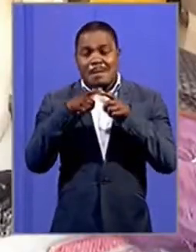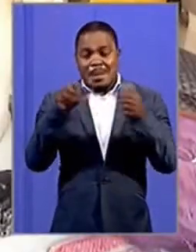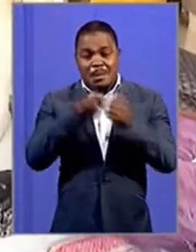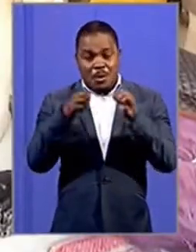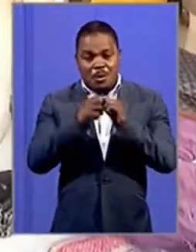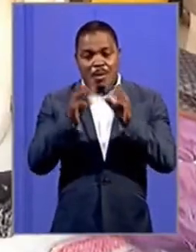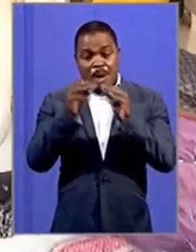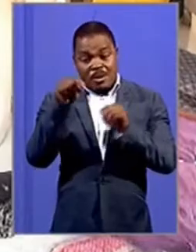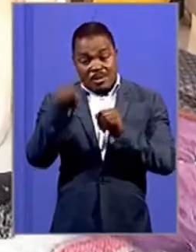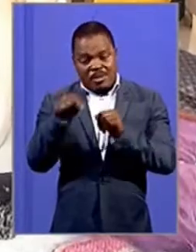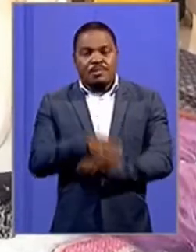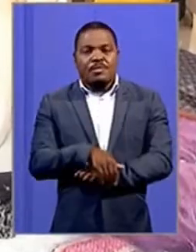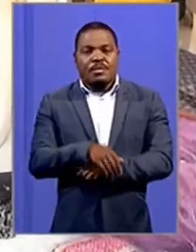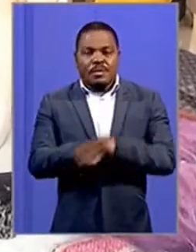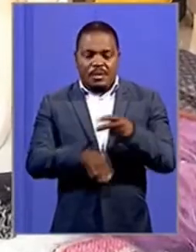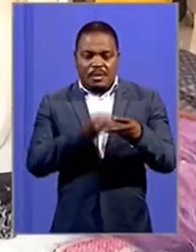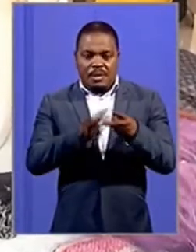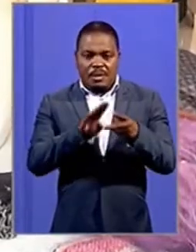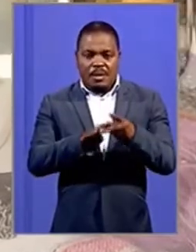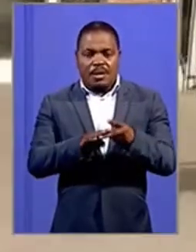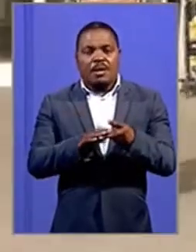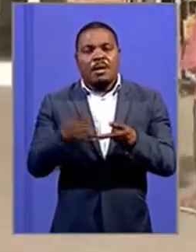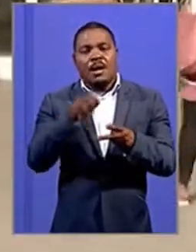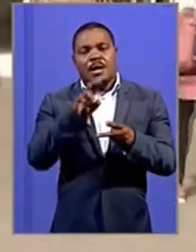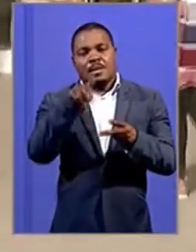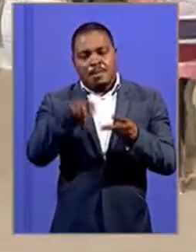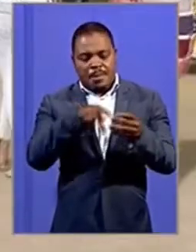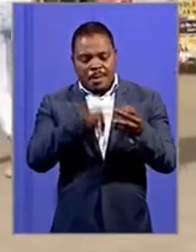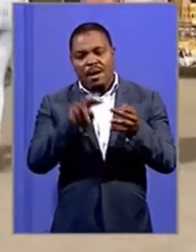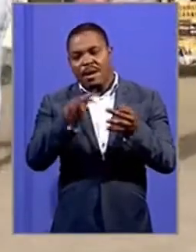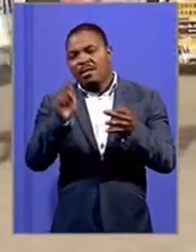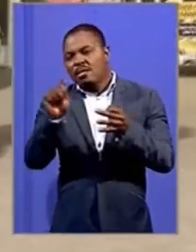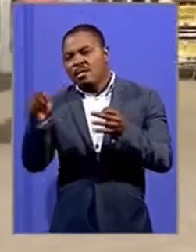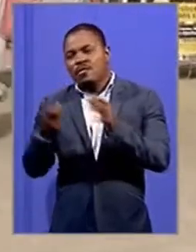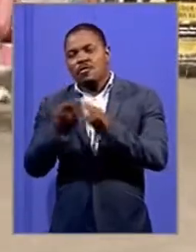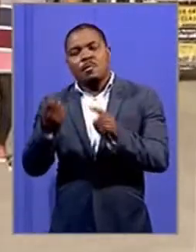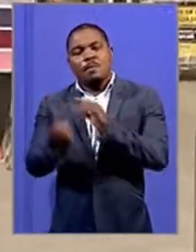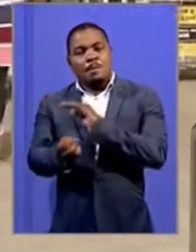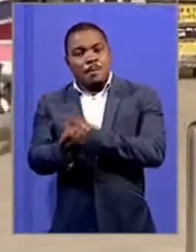Mangaung masepala wa kgaolo ya Harib le bo masepala ba le mmalwa ba Mpumalanga.